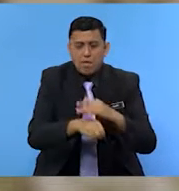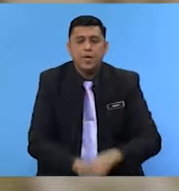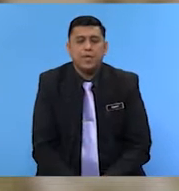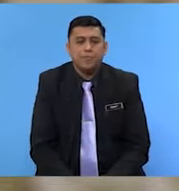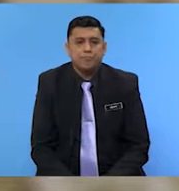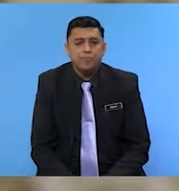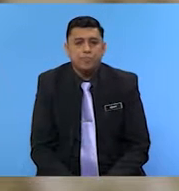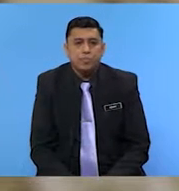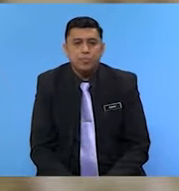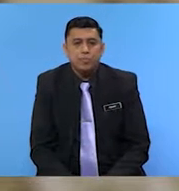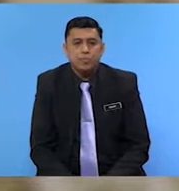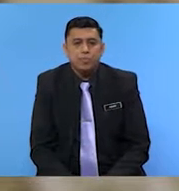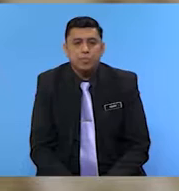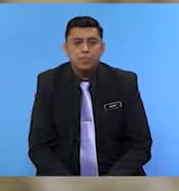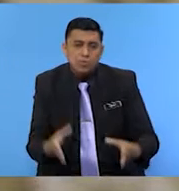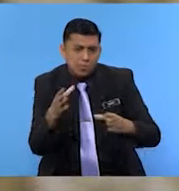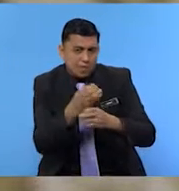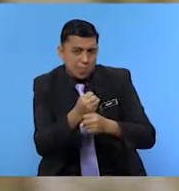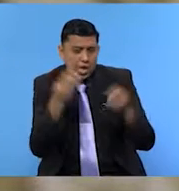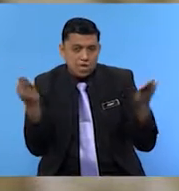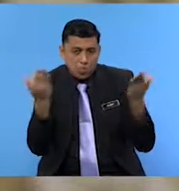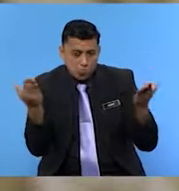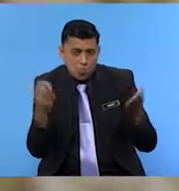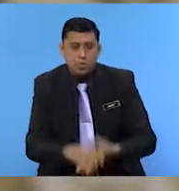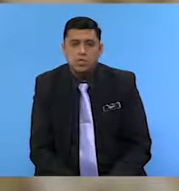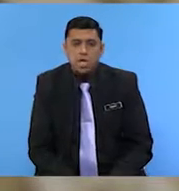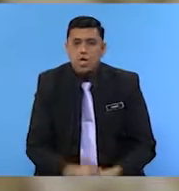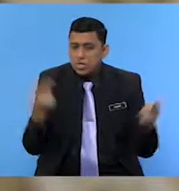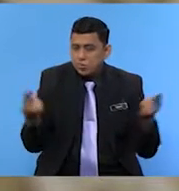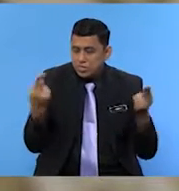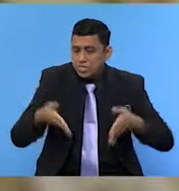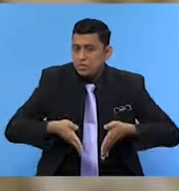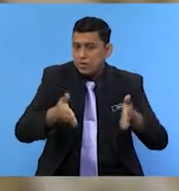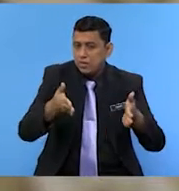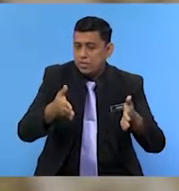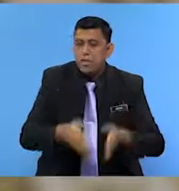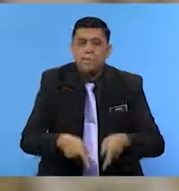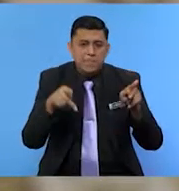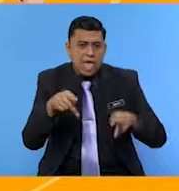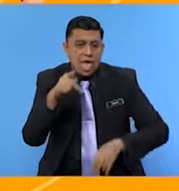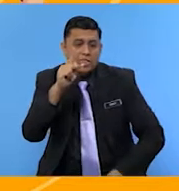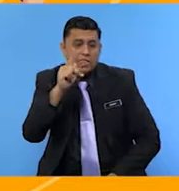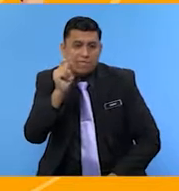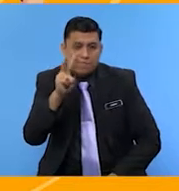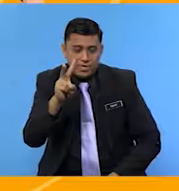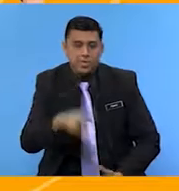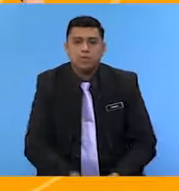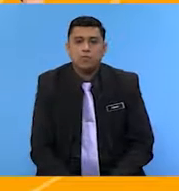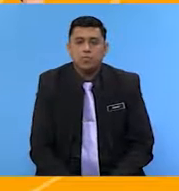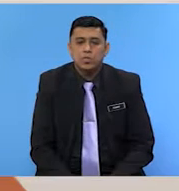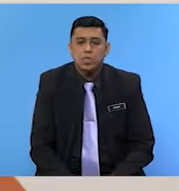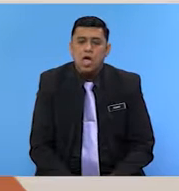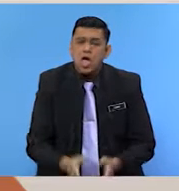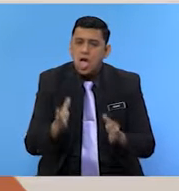terhadap kepentingan perpaduan ini dapat dipupuk melalui usaha yang dijalankan oleh pihak media masa sama ada media elektronik ataupun